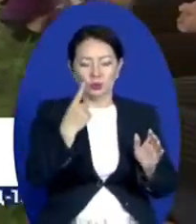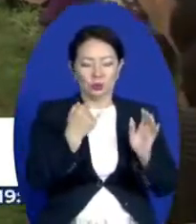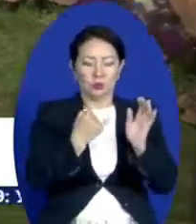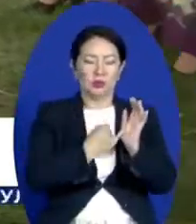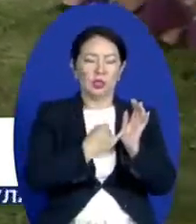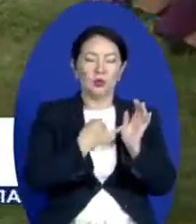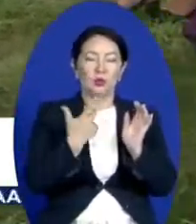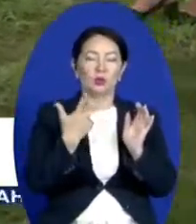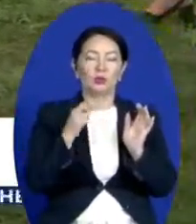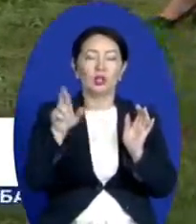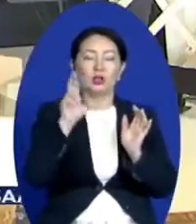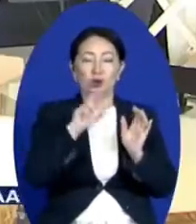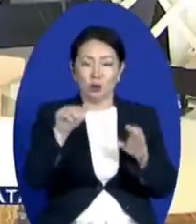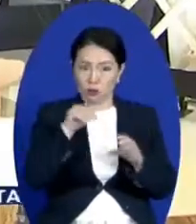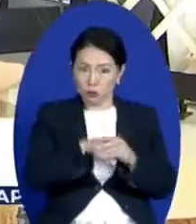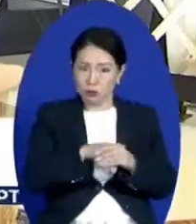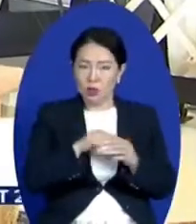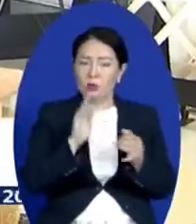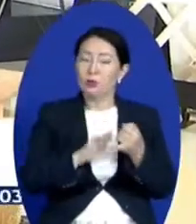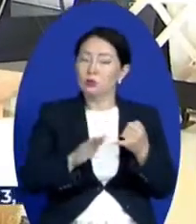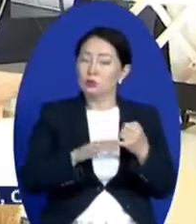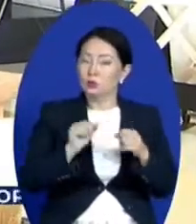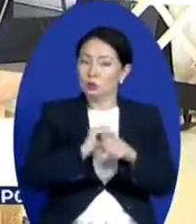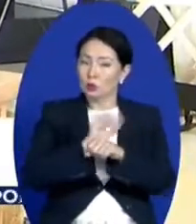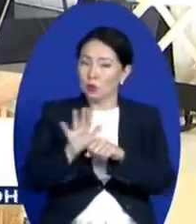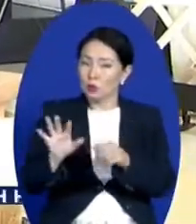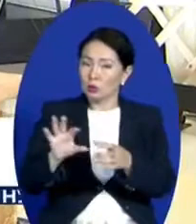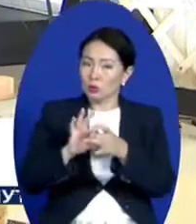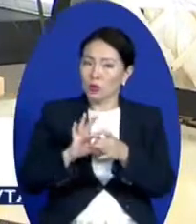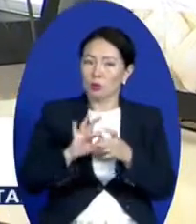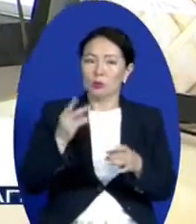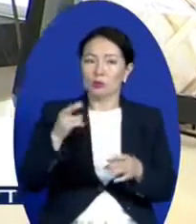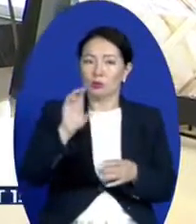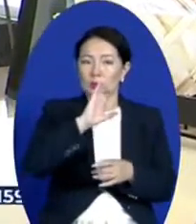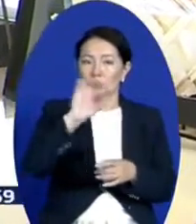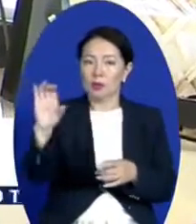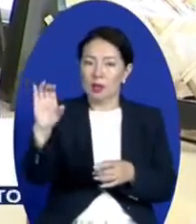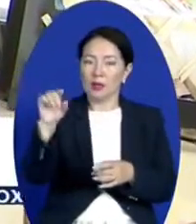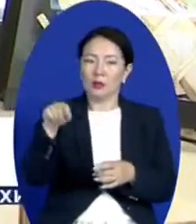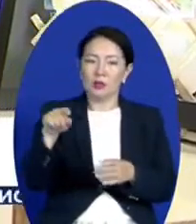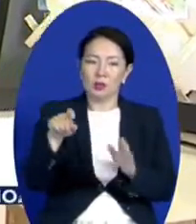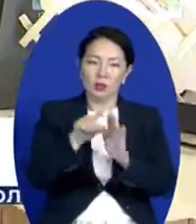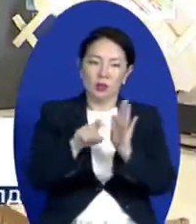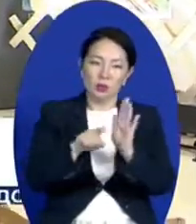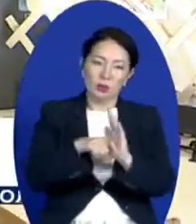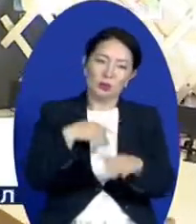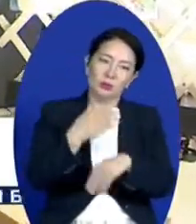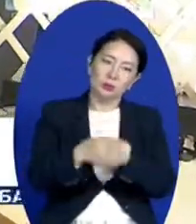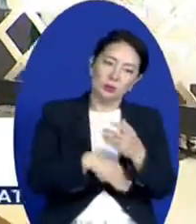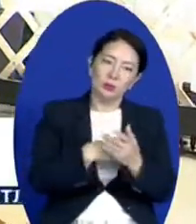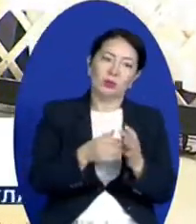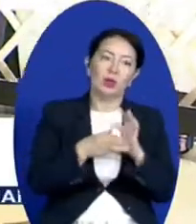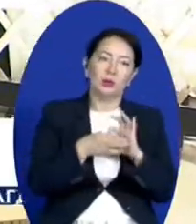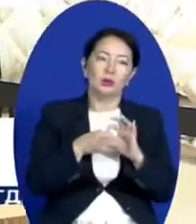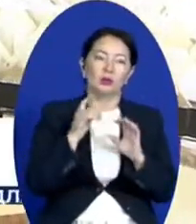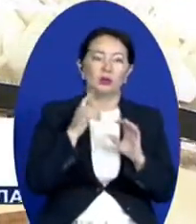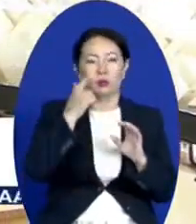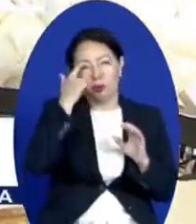байна. За хамгийн сүүлийн жишээ гэхэд COVID-19 цар тахлын үеэр нэгдсэн үндэсний байгууллагын хөтөлбөрүүдийн хүрээнд Монголын хүн